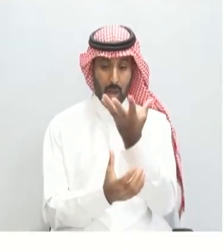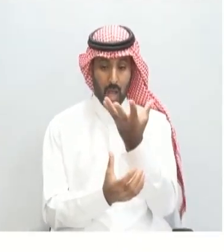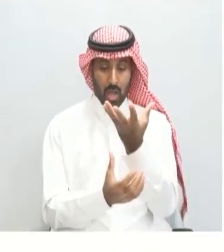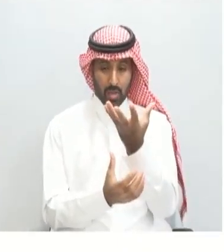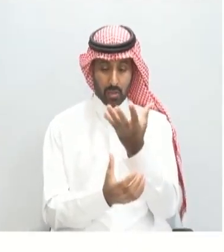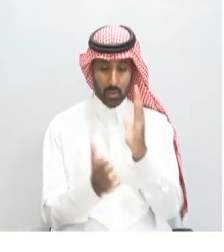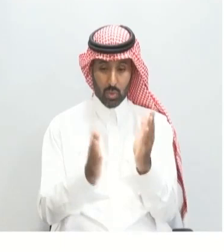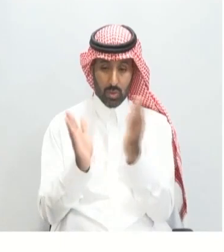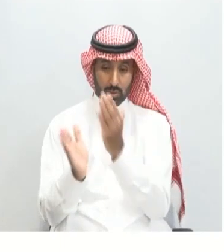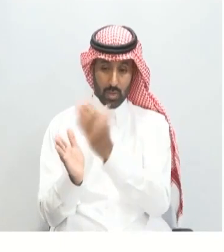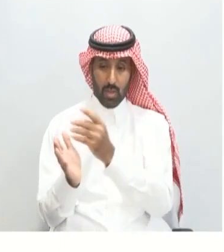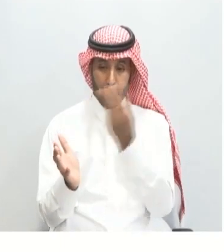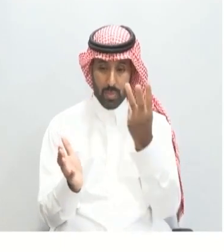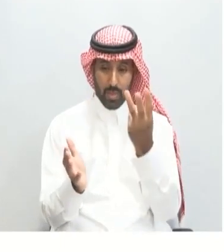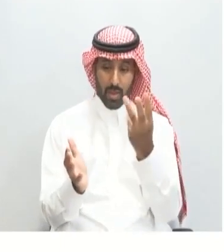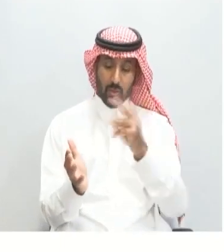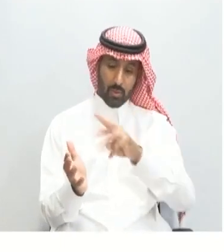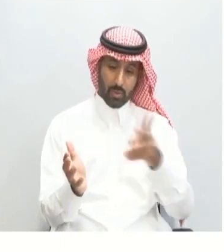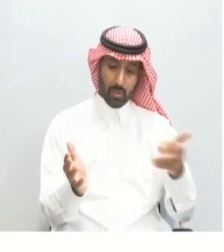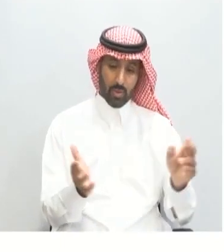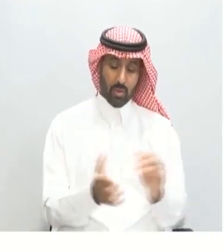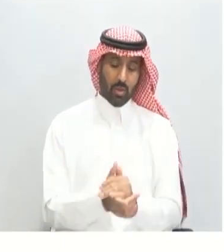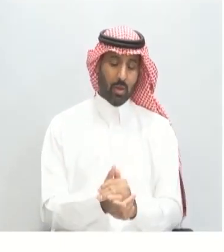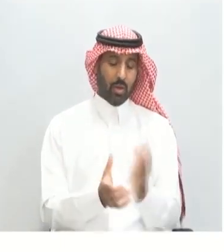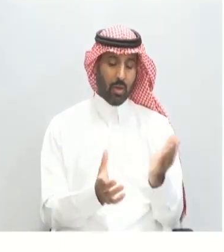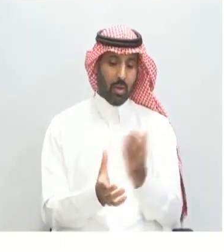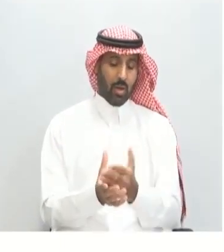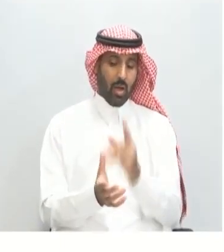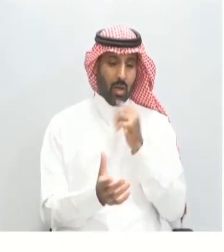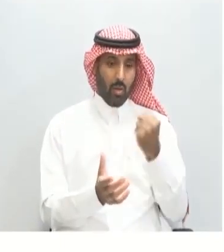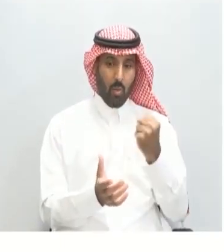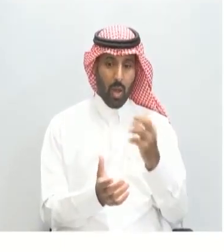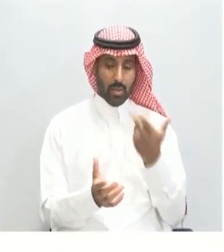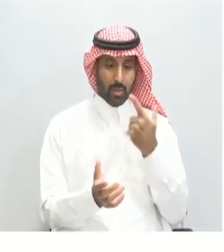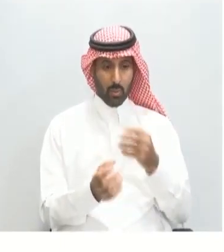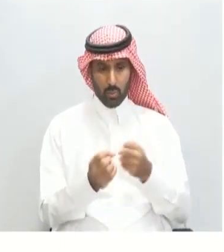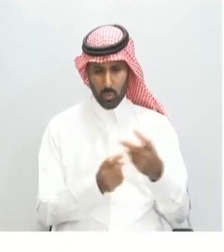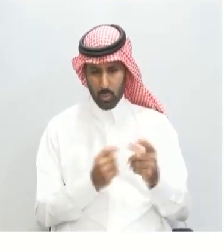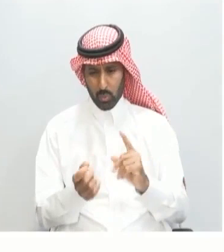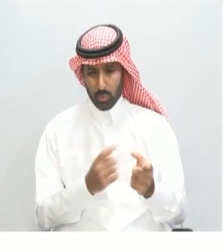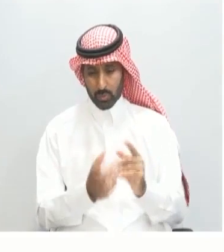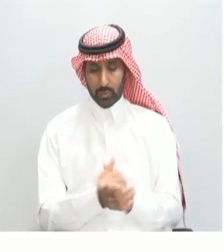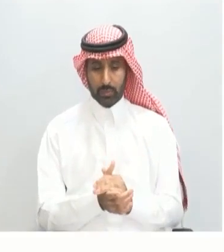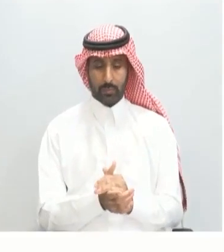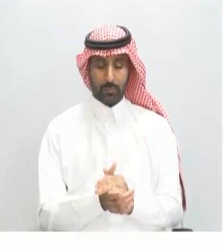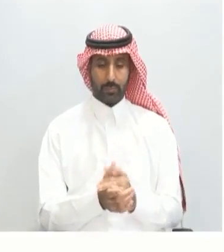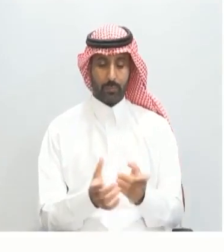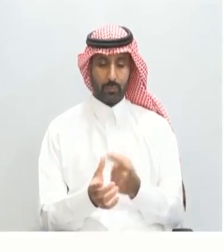تقسم الى ثلاثه انواع حسب قوتها ونشاطها اذا